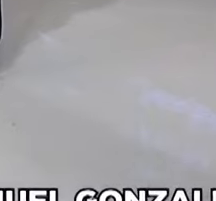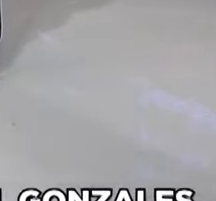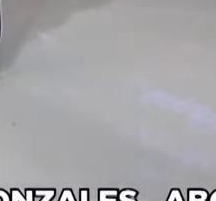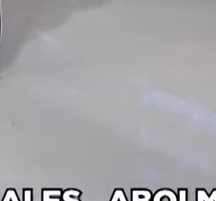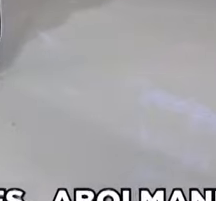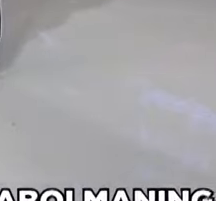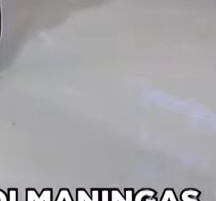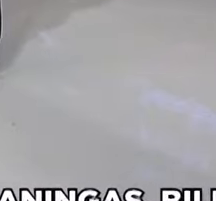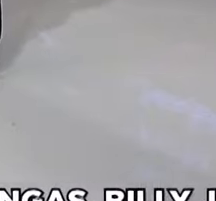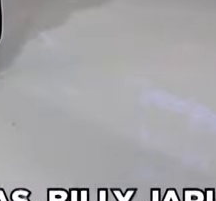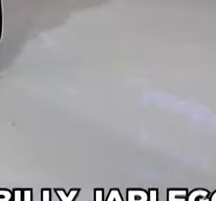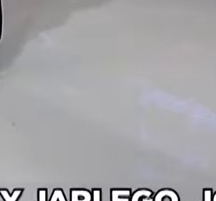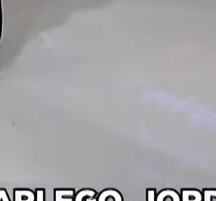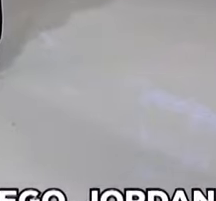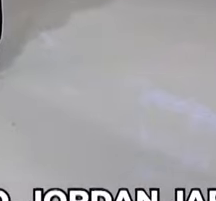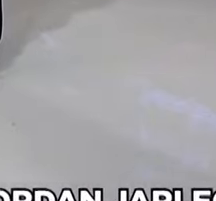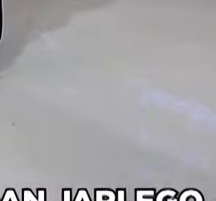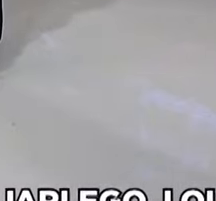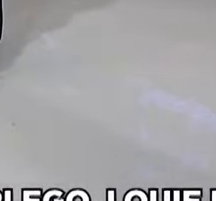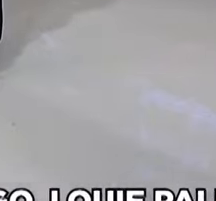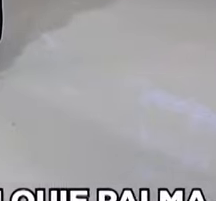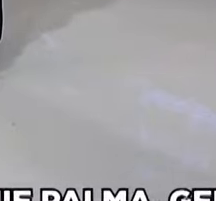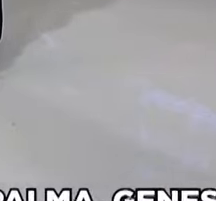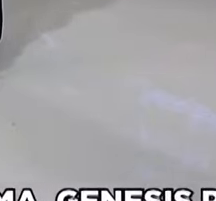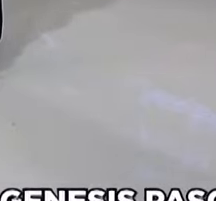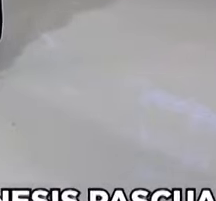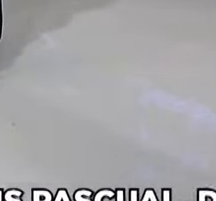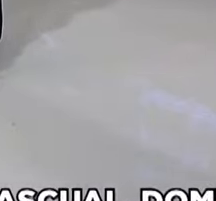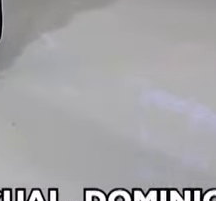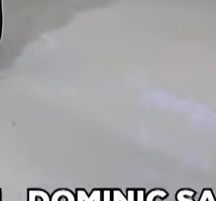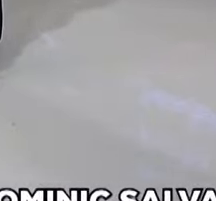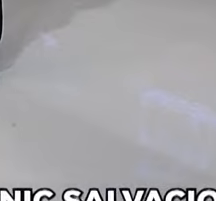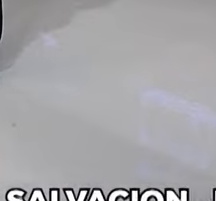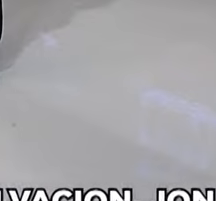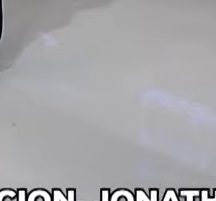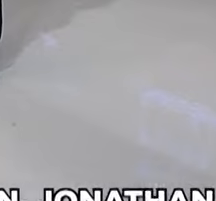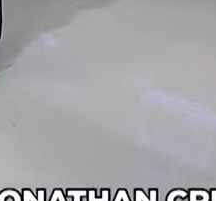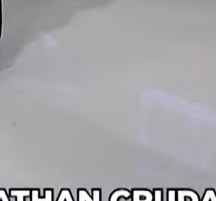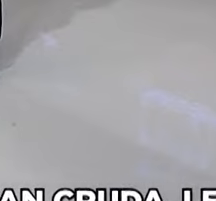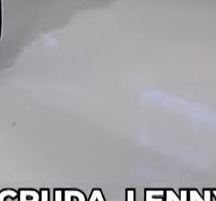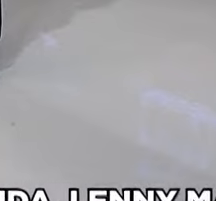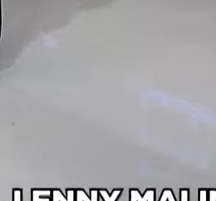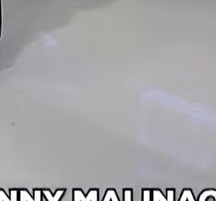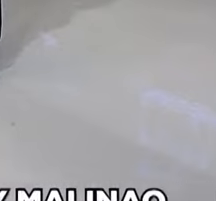panahon. Kaya, kung kayo lalabas ho ng bahay, magdala kayo ng drum.